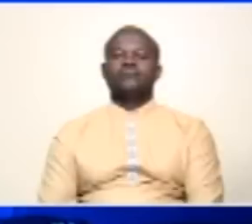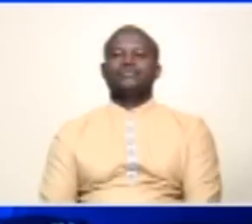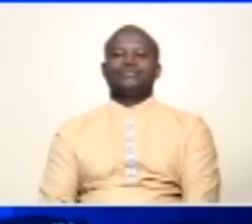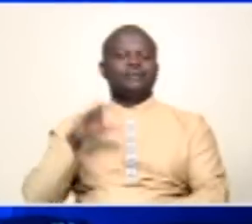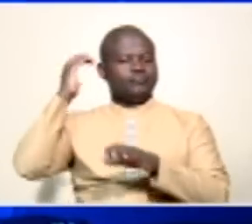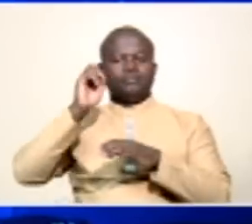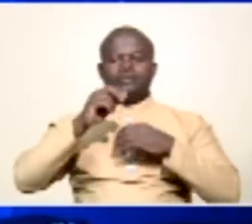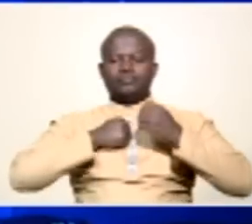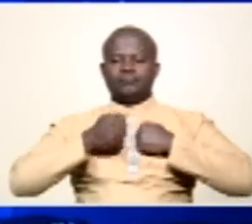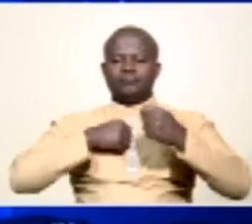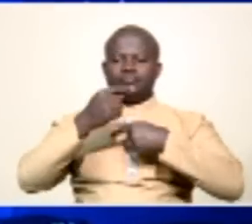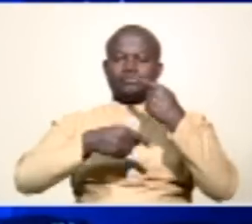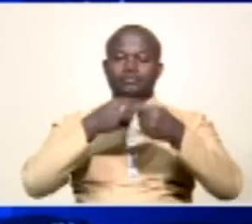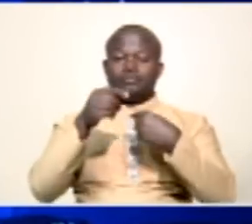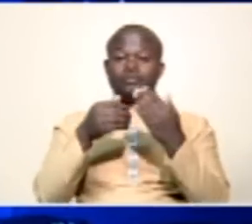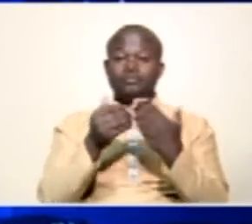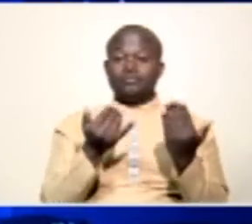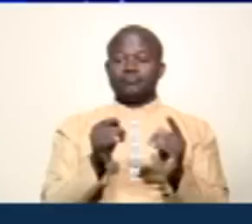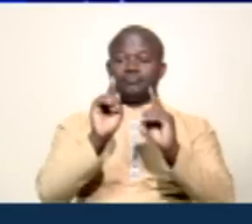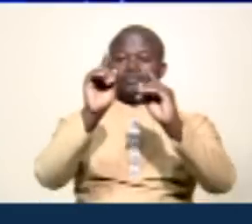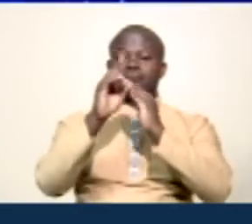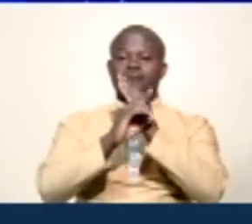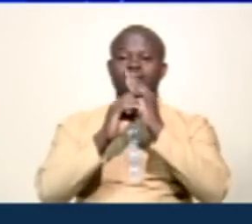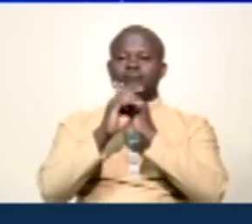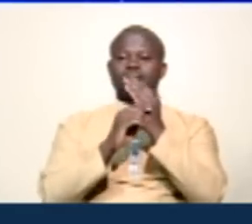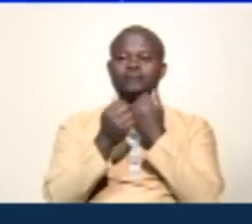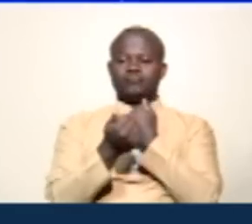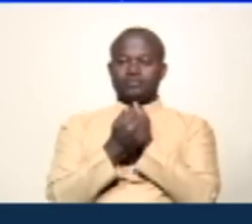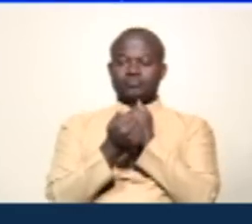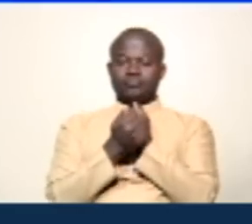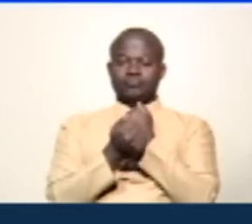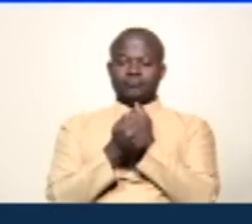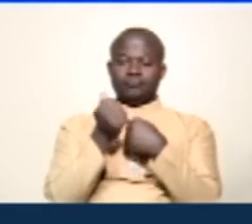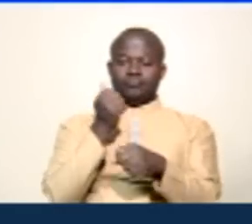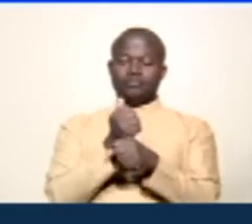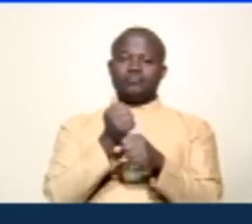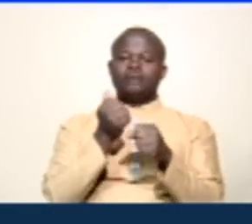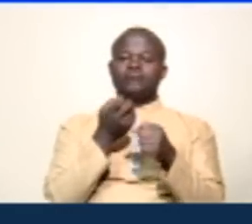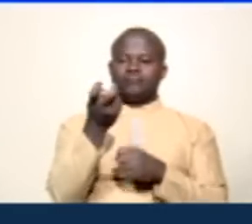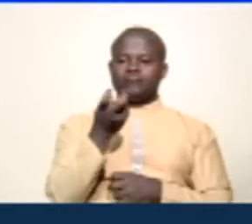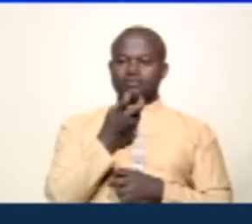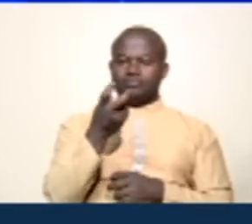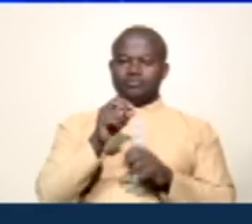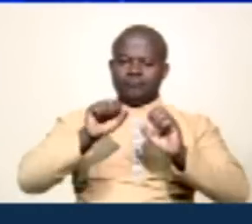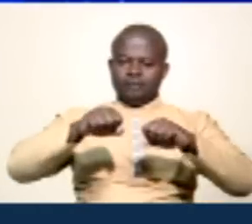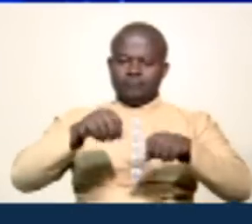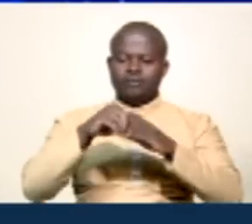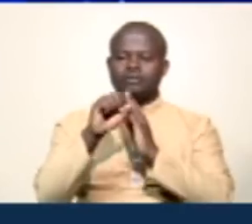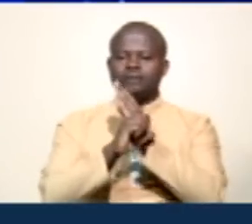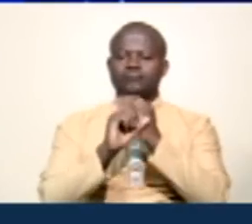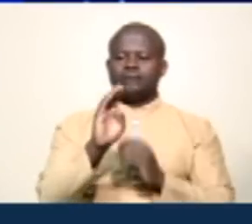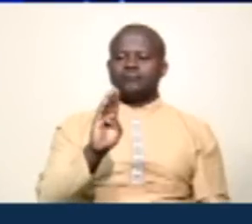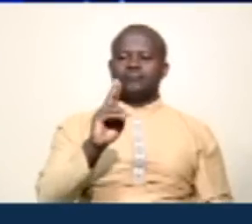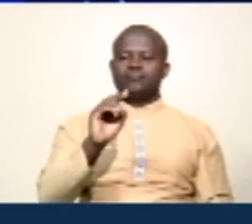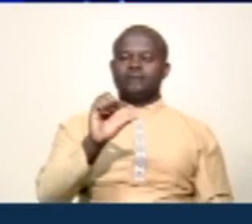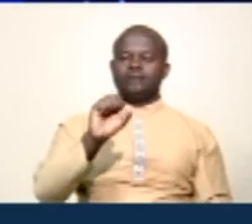Amakuru ya Televiziyo Rwanda mukomeje gukurikira. Reka twerekeze mu karere ka Rubavu, aho abakora umwuga wo gutwara abagenzi kuri moto mu murenge wa